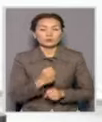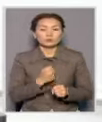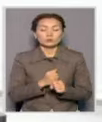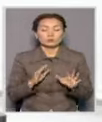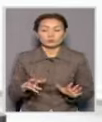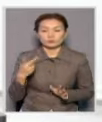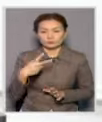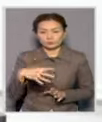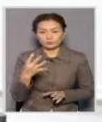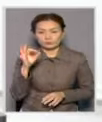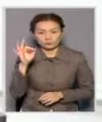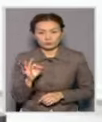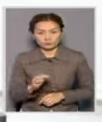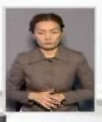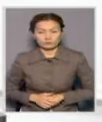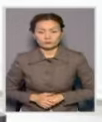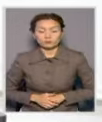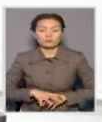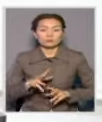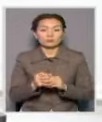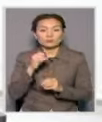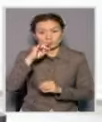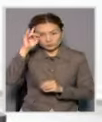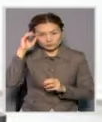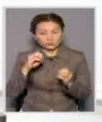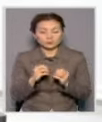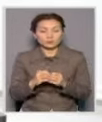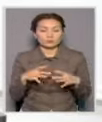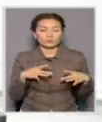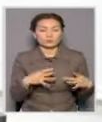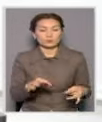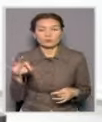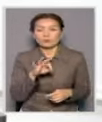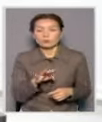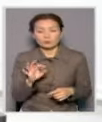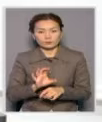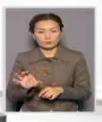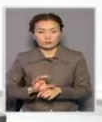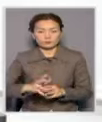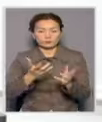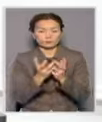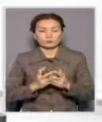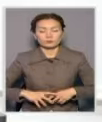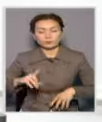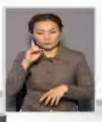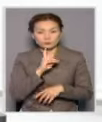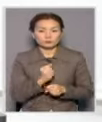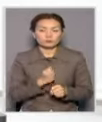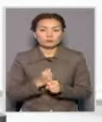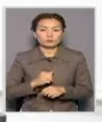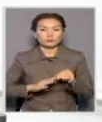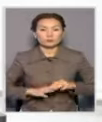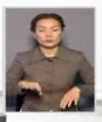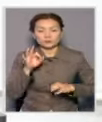только на 24 процента при этом казахстан остается зависимым от импорта технологии компонентов для производства